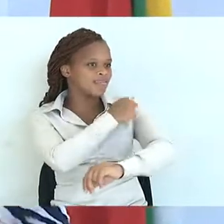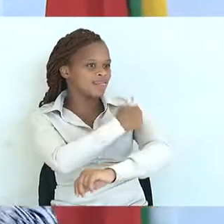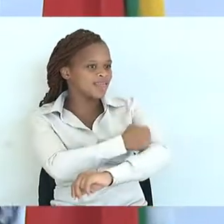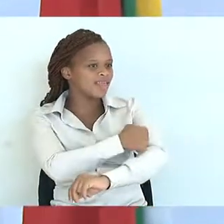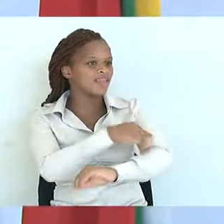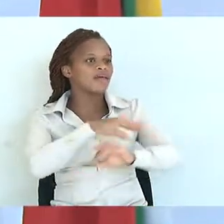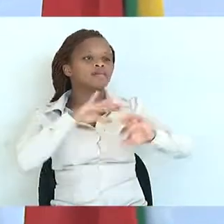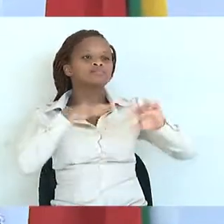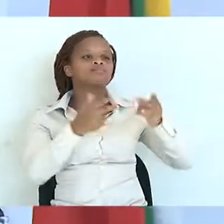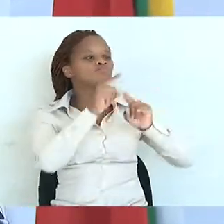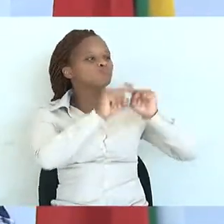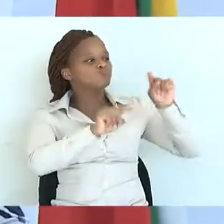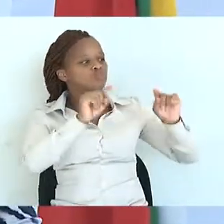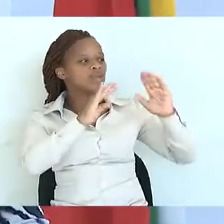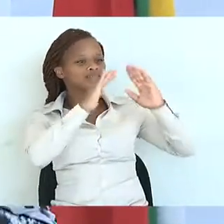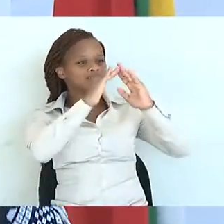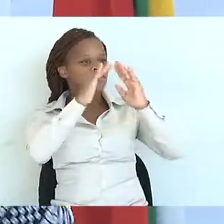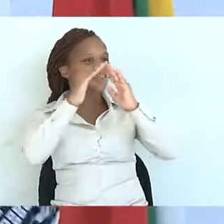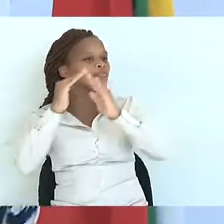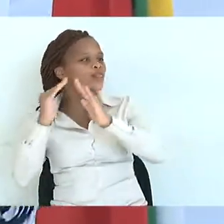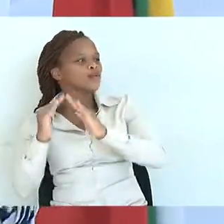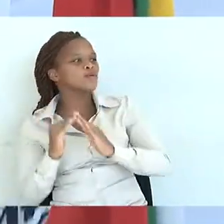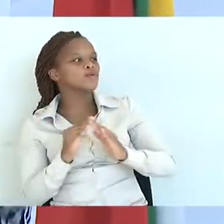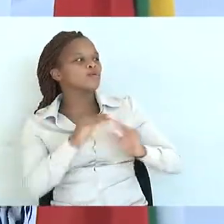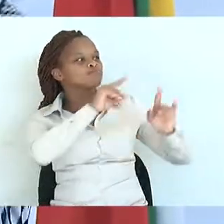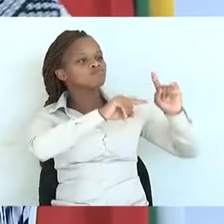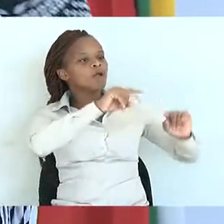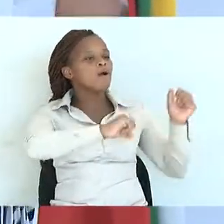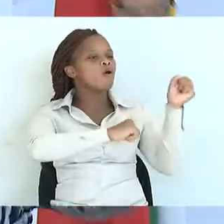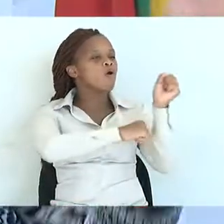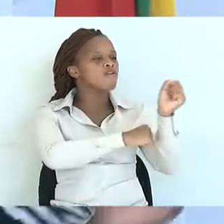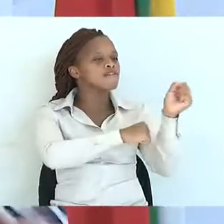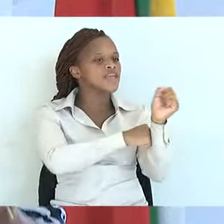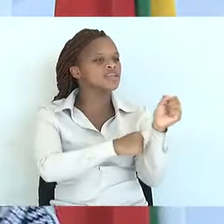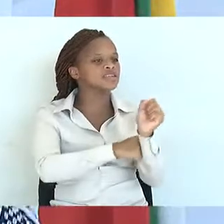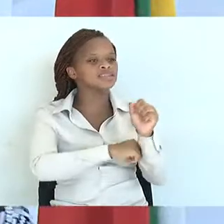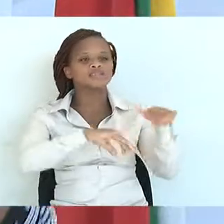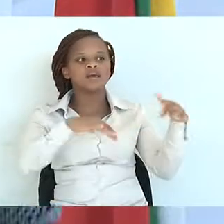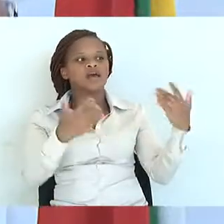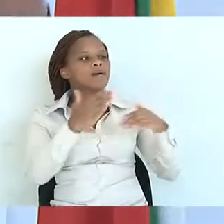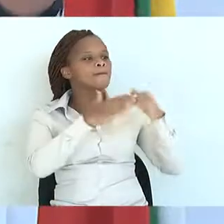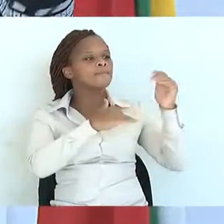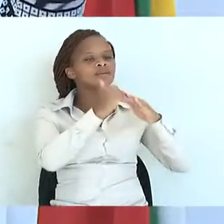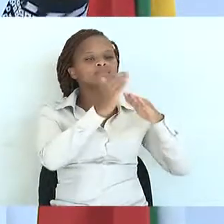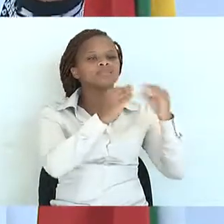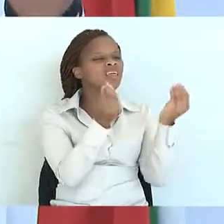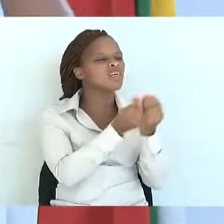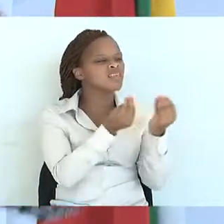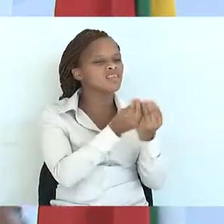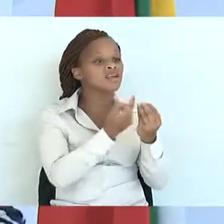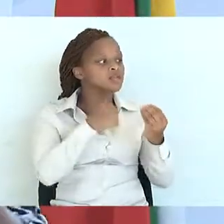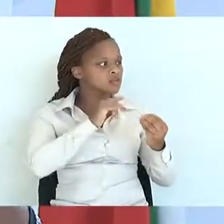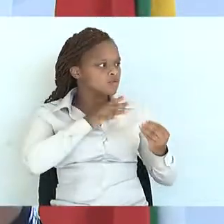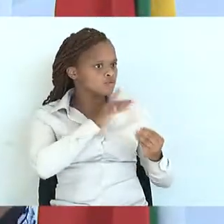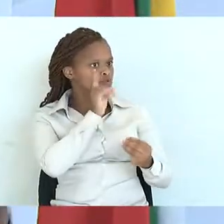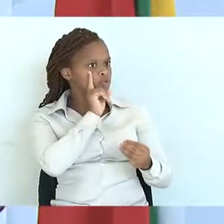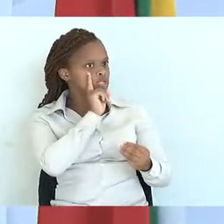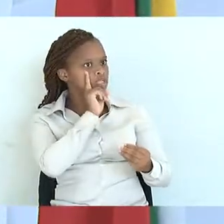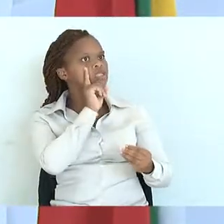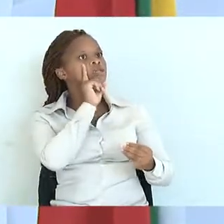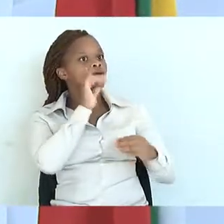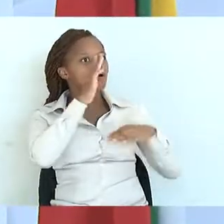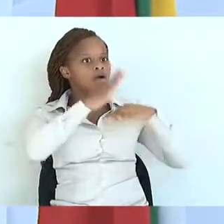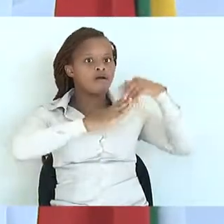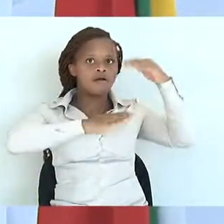lezi, kuzowakwa izindlu, kuzowakwa ama offices, ama building. Sithi sifuna ukubona ama high rise nje